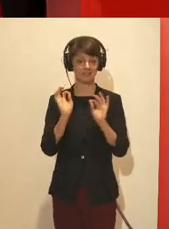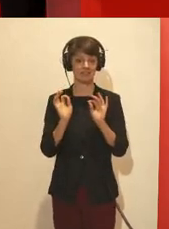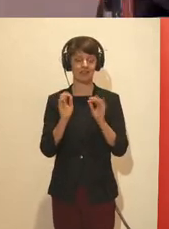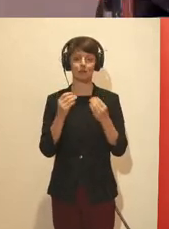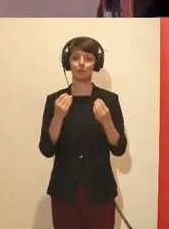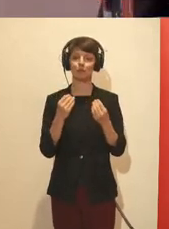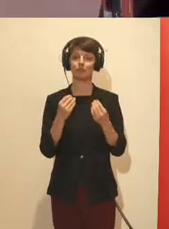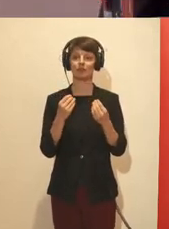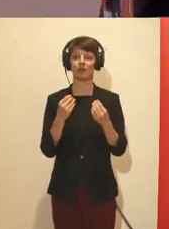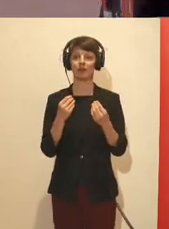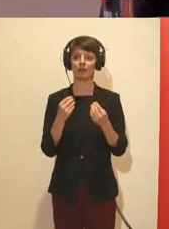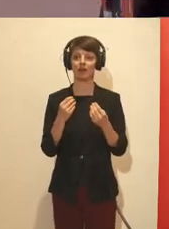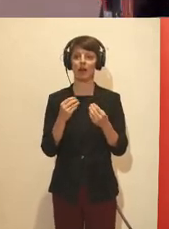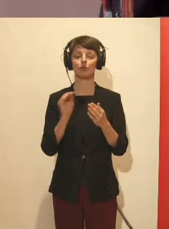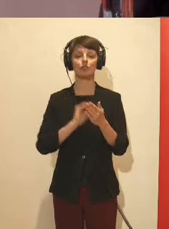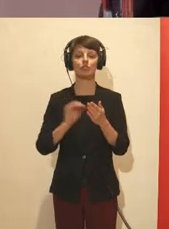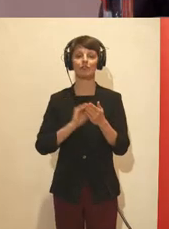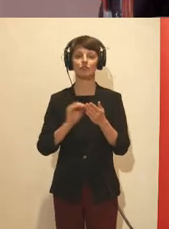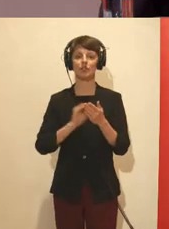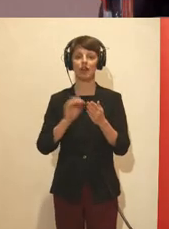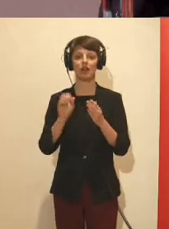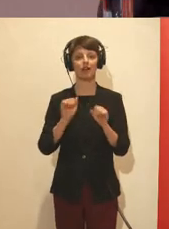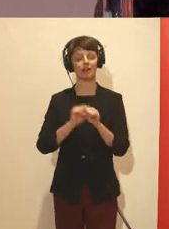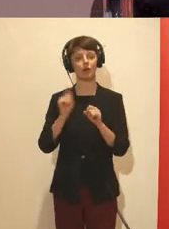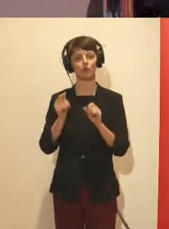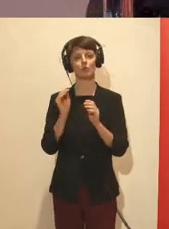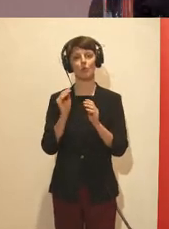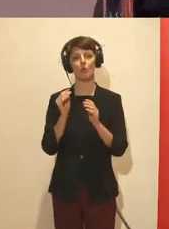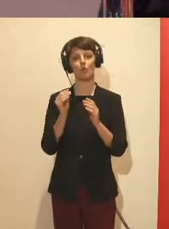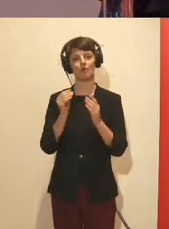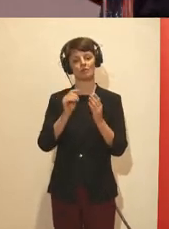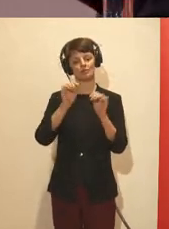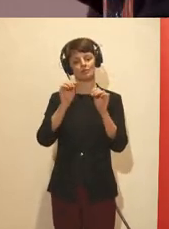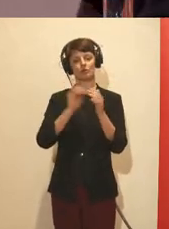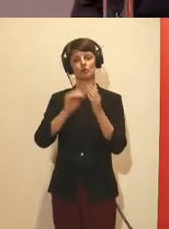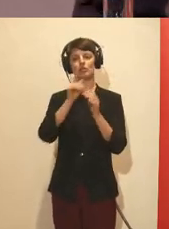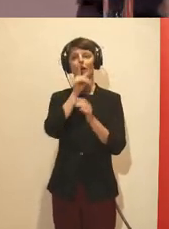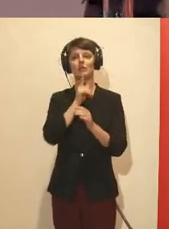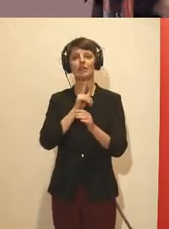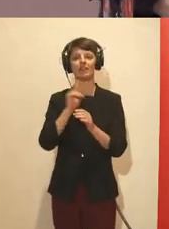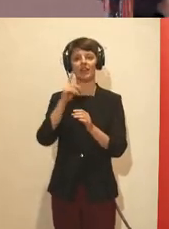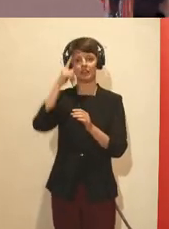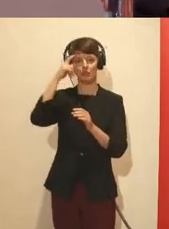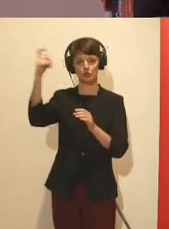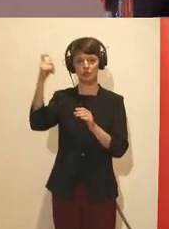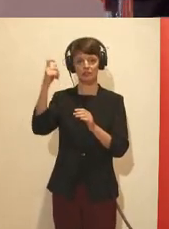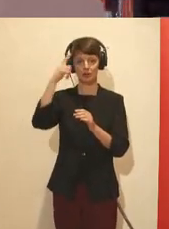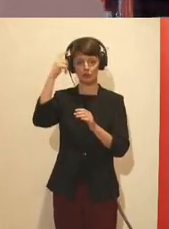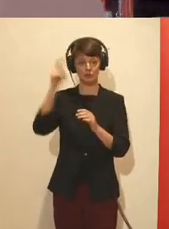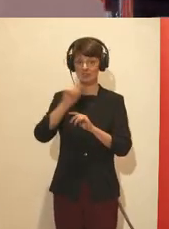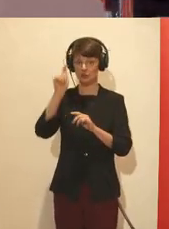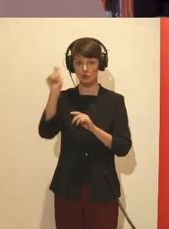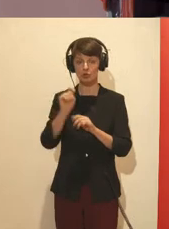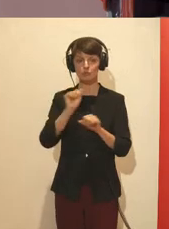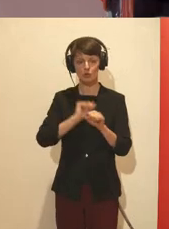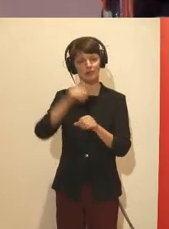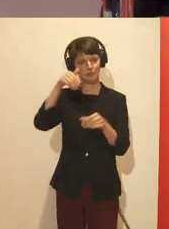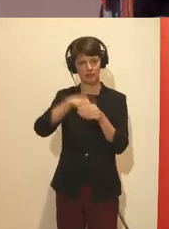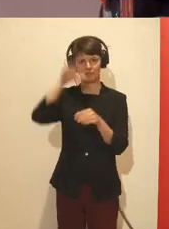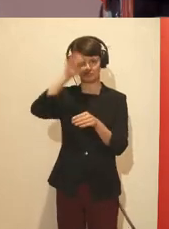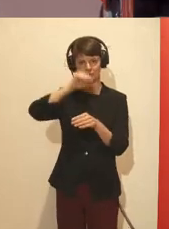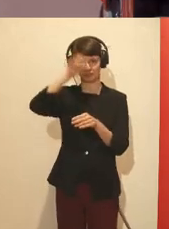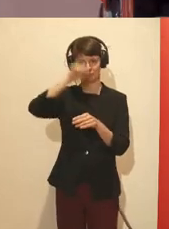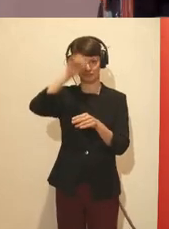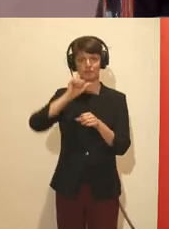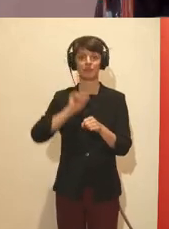muss man wirklich sagen schriftsteller aus dass sie auch so schreiben das sind sozusagen auch derjenige der nicht philosophie studiert hat ist versteht aber ich würde wirklich die frage gar nicht